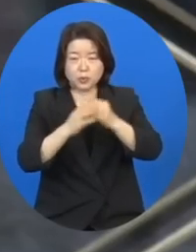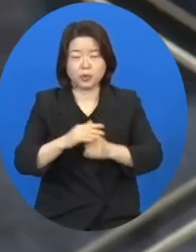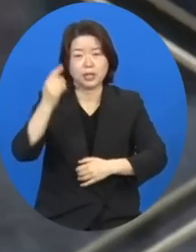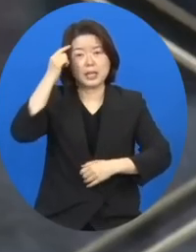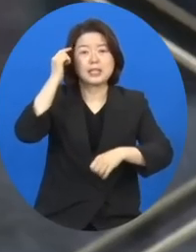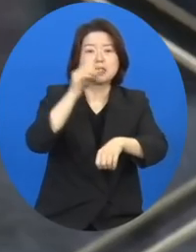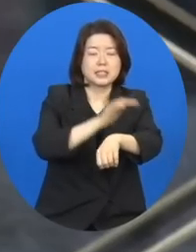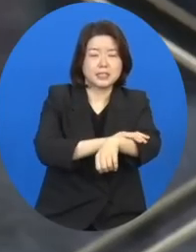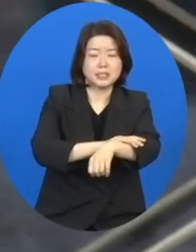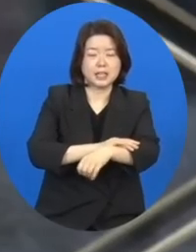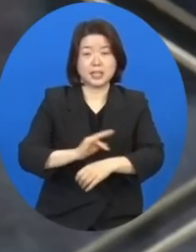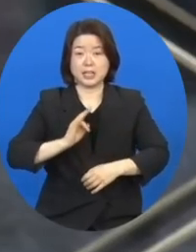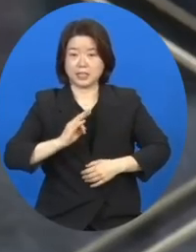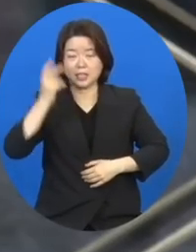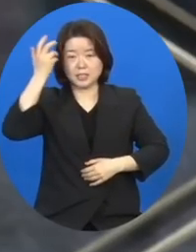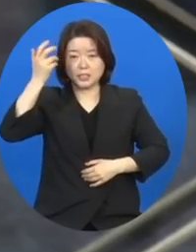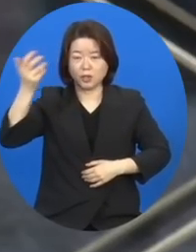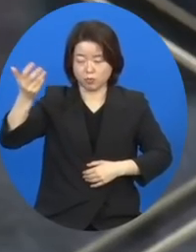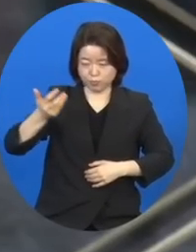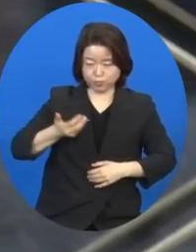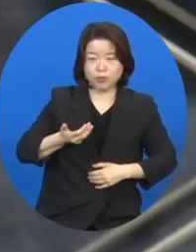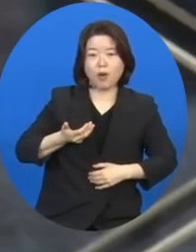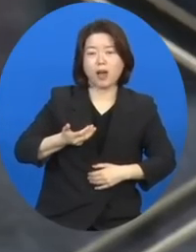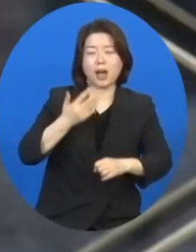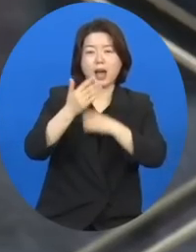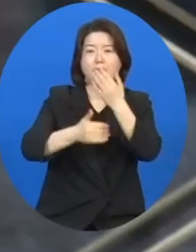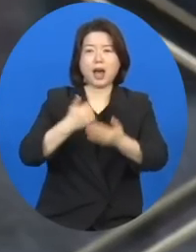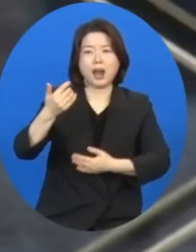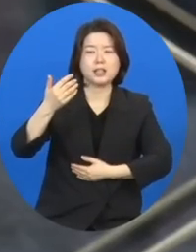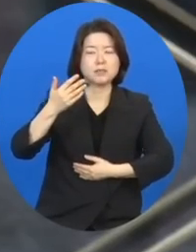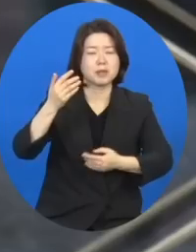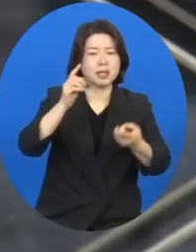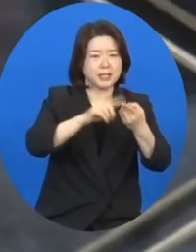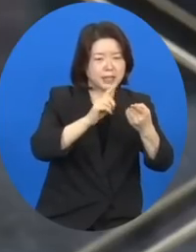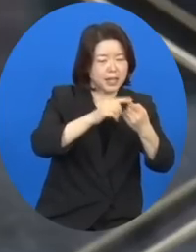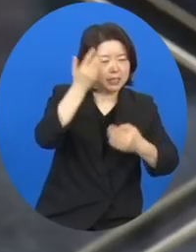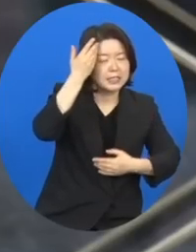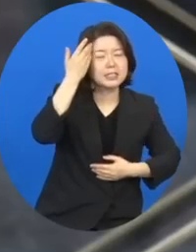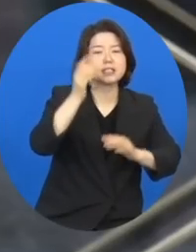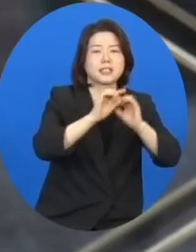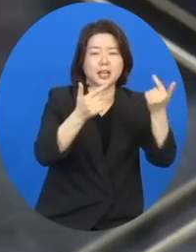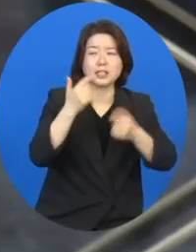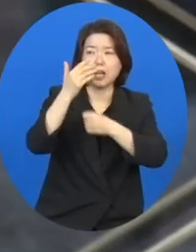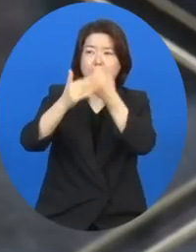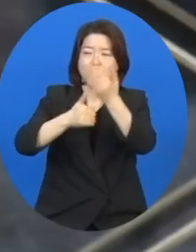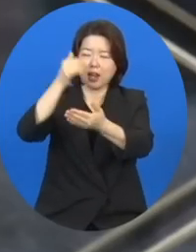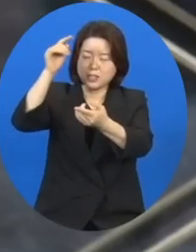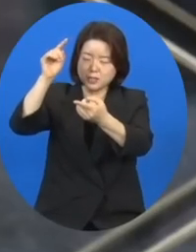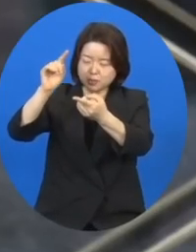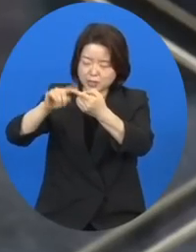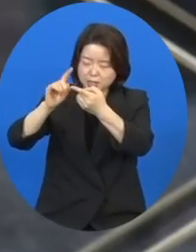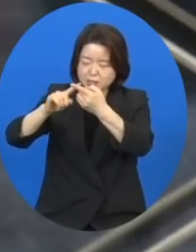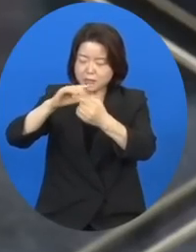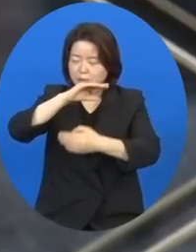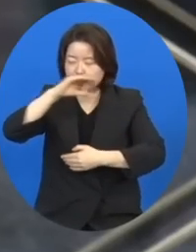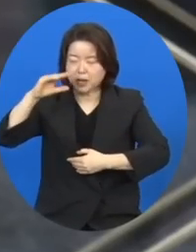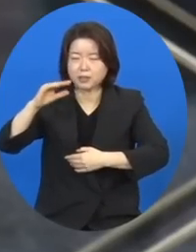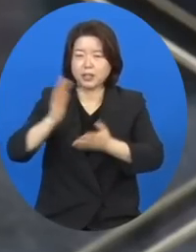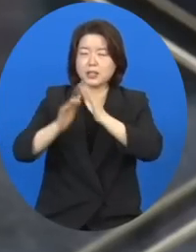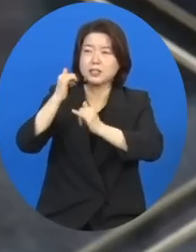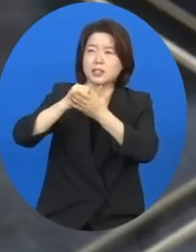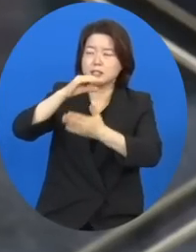계시의 영을 부어주시고 하나님에 관하여, 하나님의 대해서가 아니라 하나님을, 예수님을,